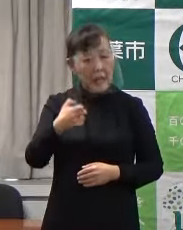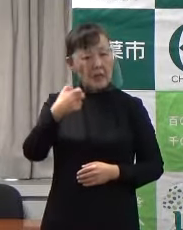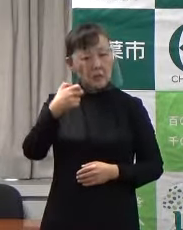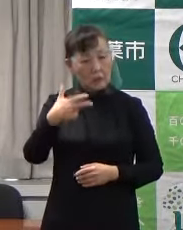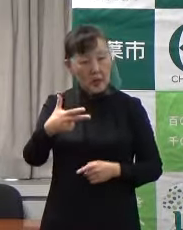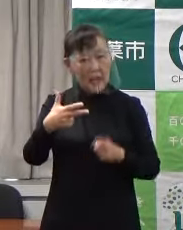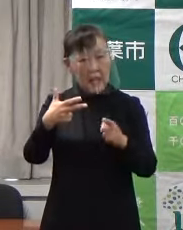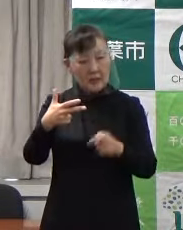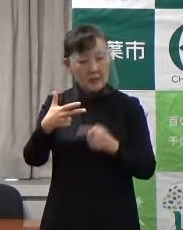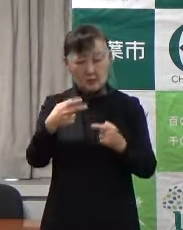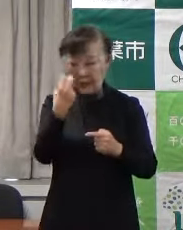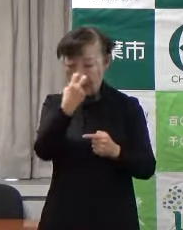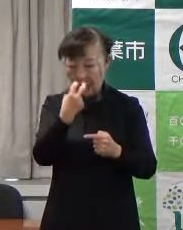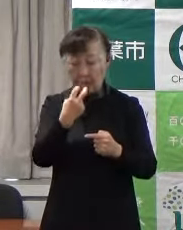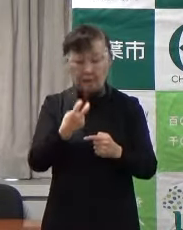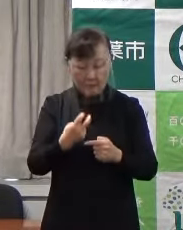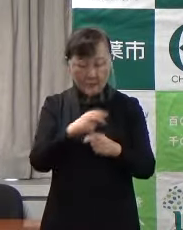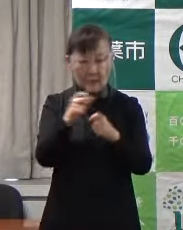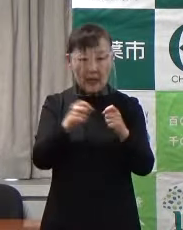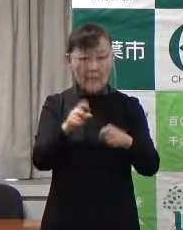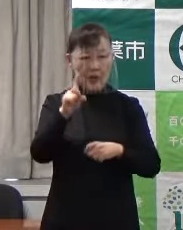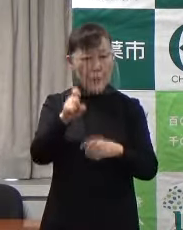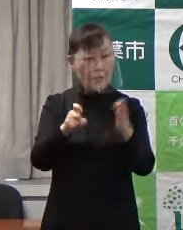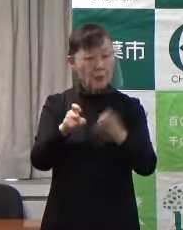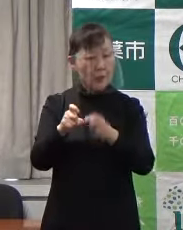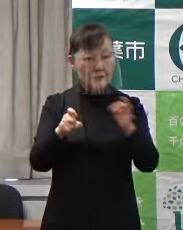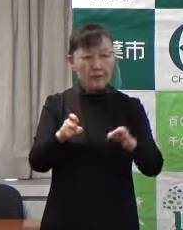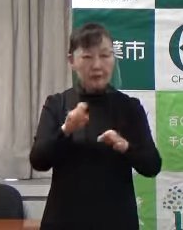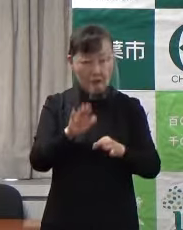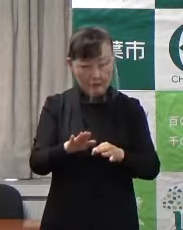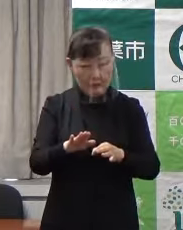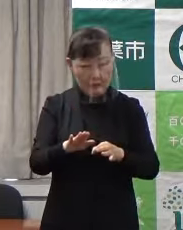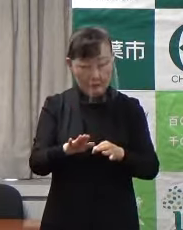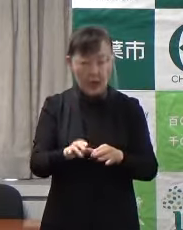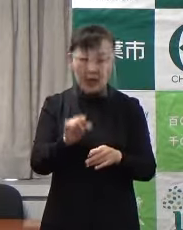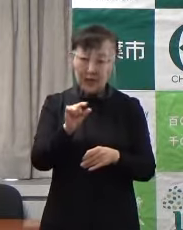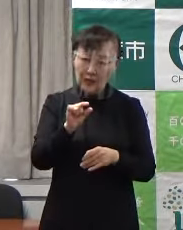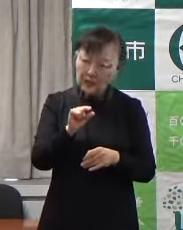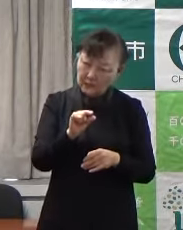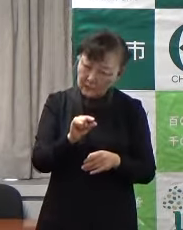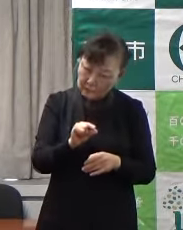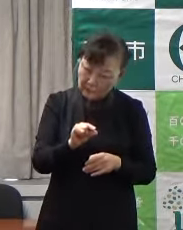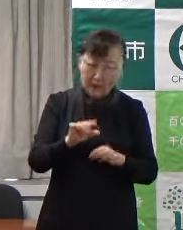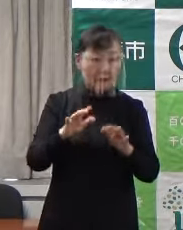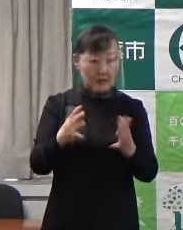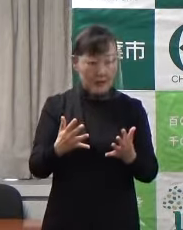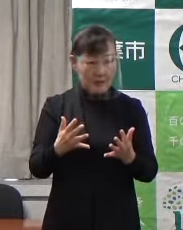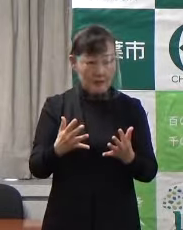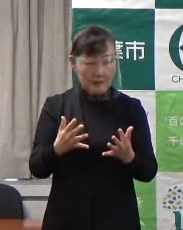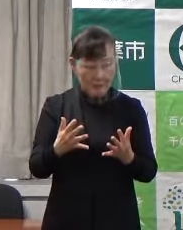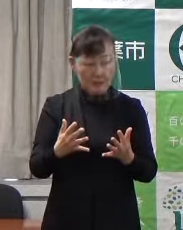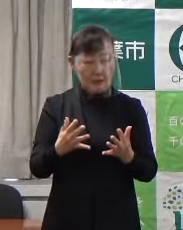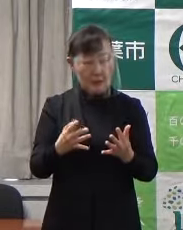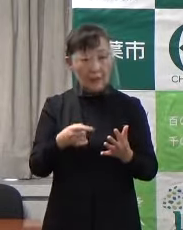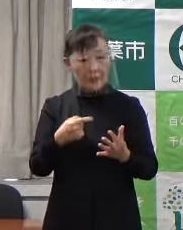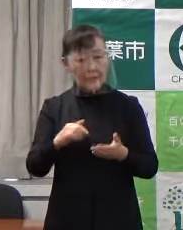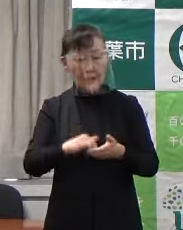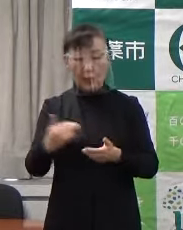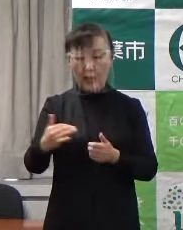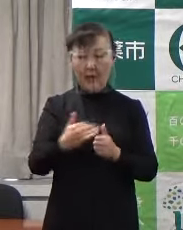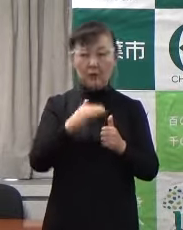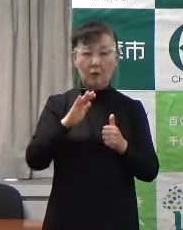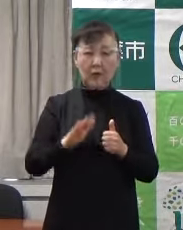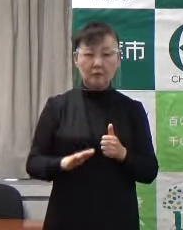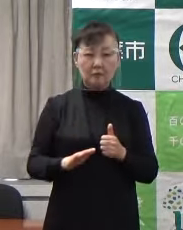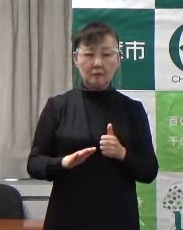77人、1割ということで、まあ、そういう意味では少なくない子どもたちがですね、一定のですね、この影響を受け